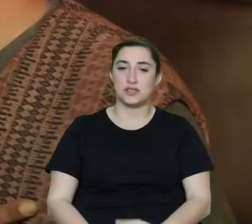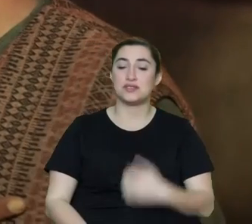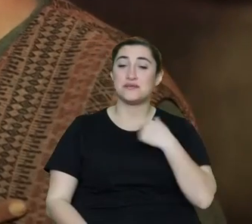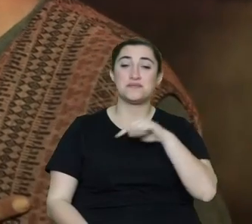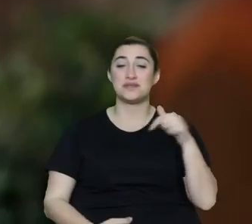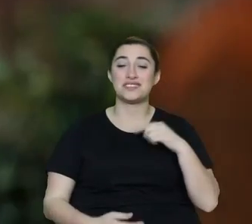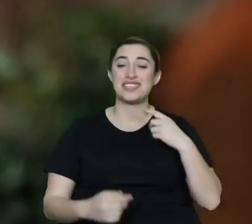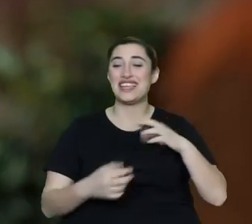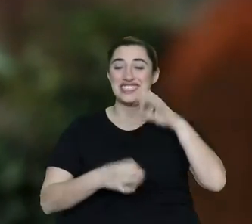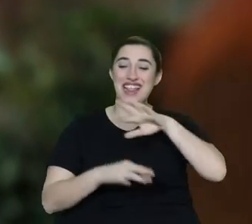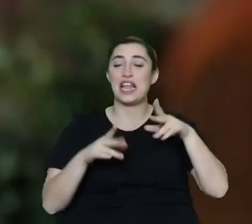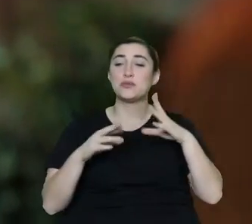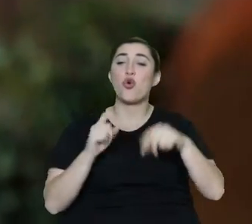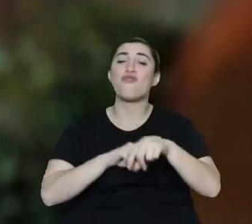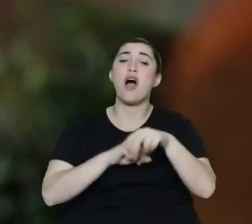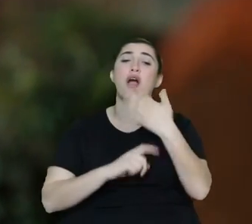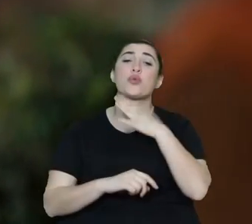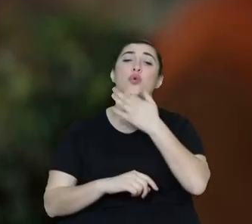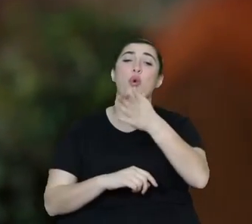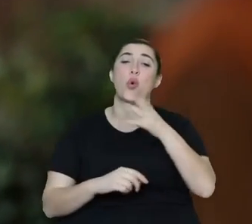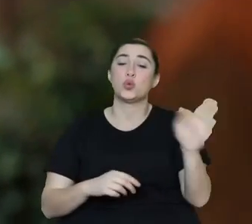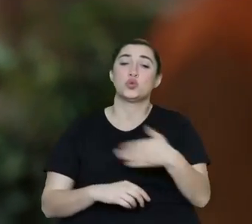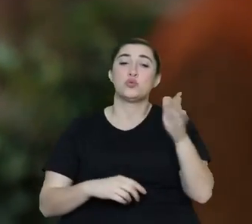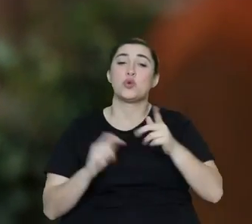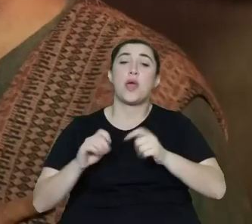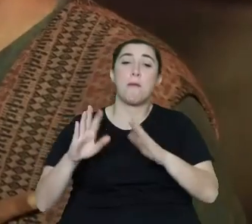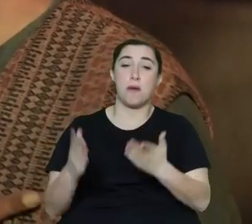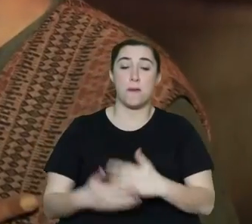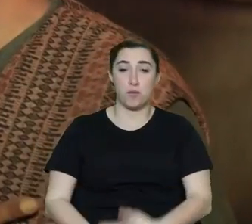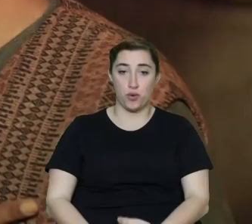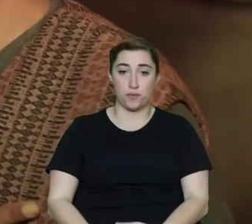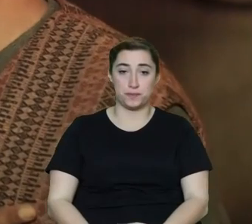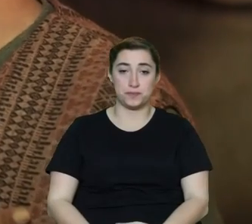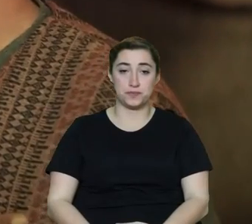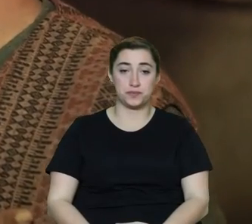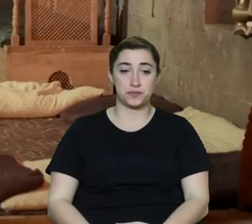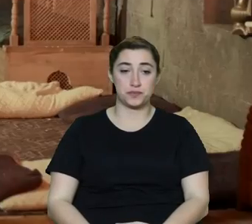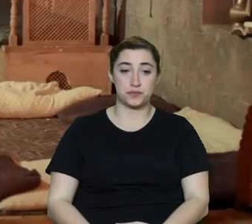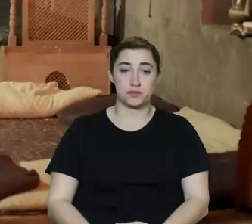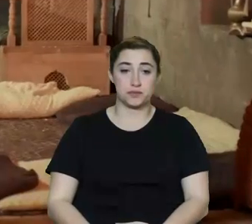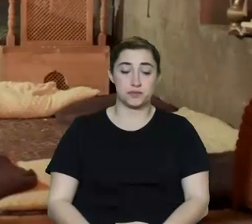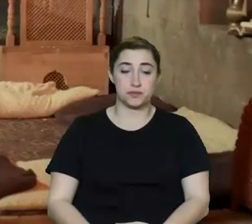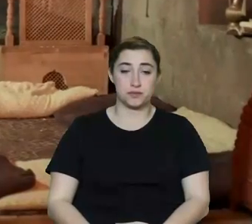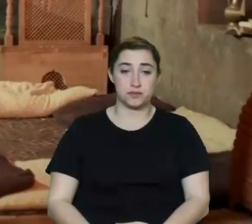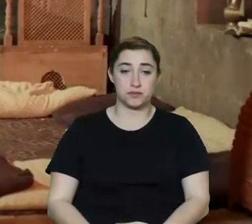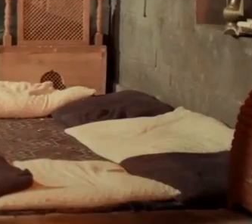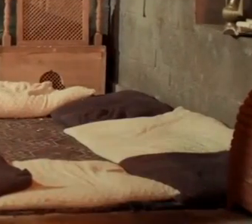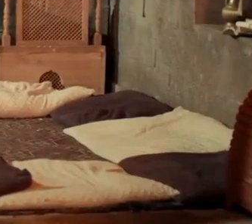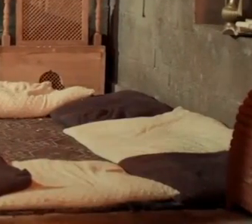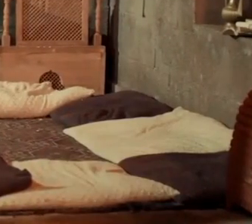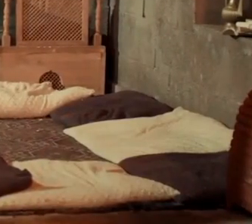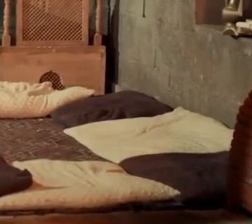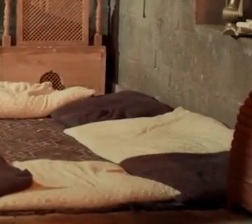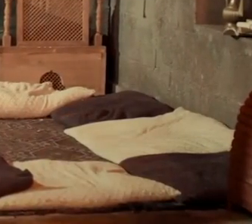Biz avareler gibi pek vakti olmaz Hazretin süpürge yapmaya. Yunus afallamış haliyle bakarak bir tepki vermedi. Şeyh